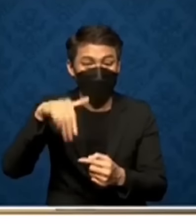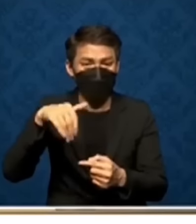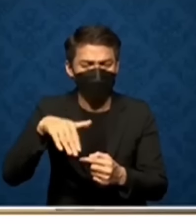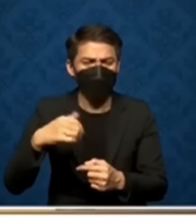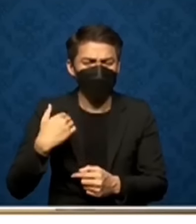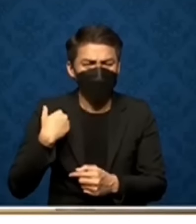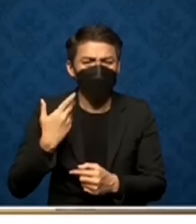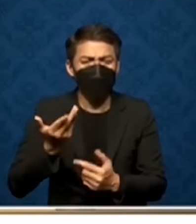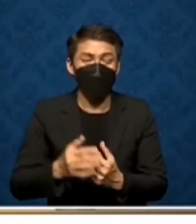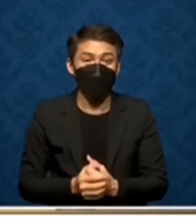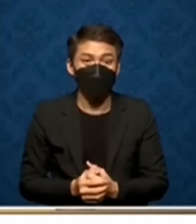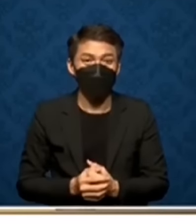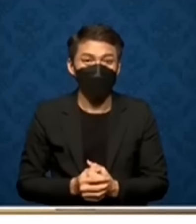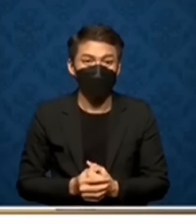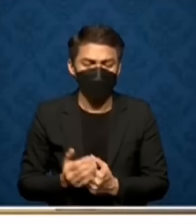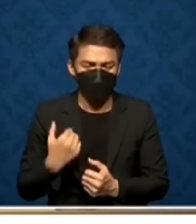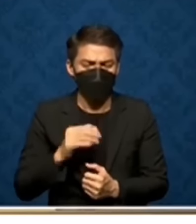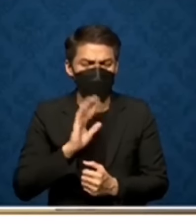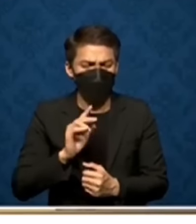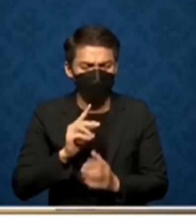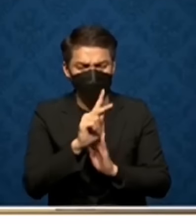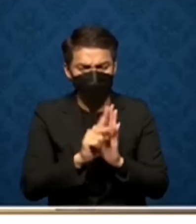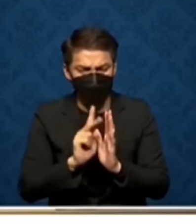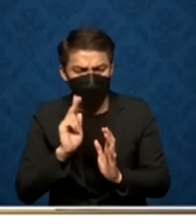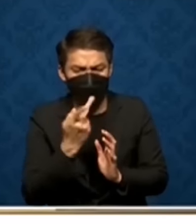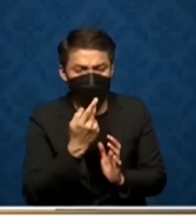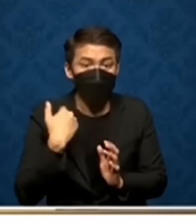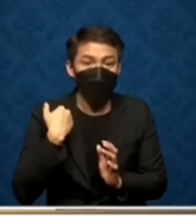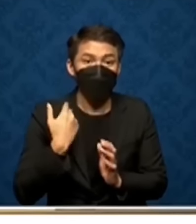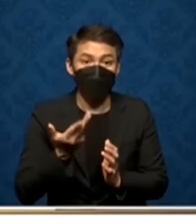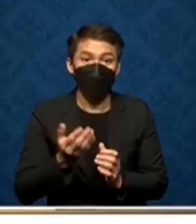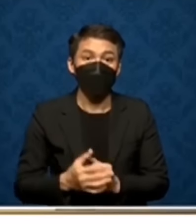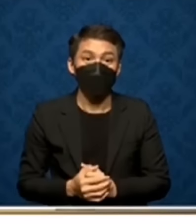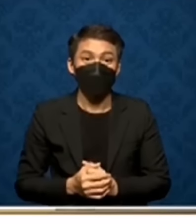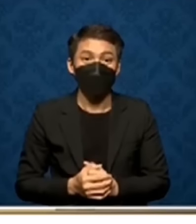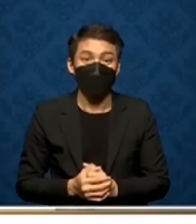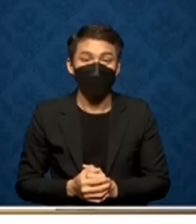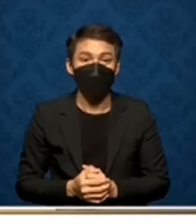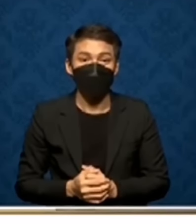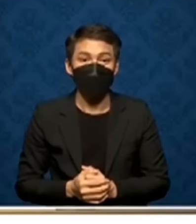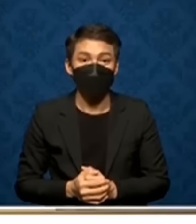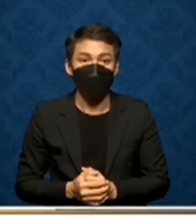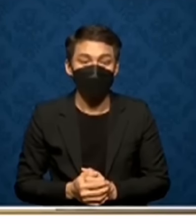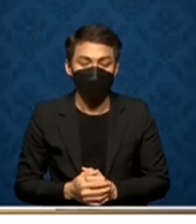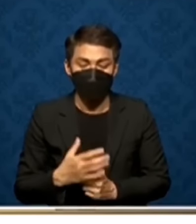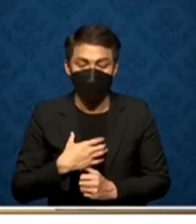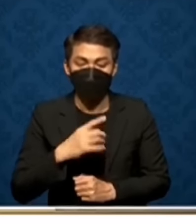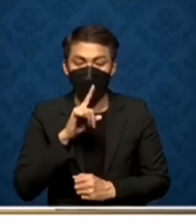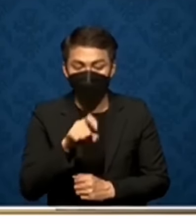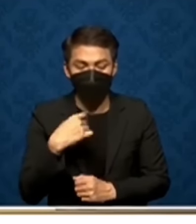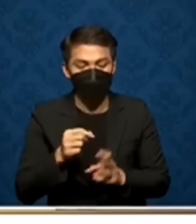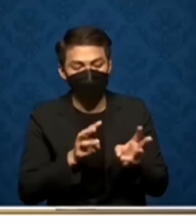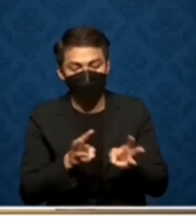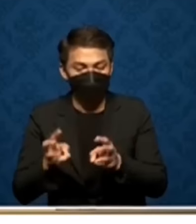ยเหรอมีศรีถนนชัยในการตีกฎหมายอย่างนี้ด้วยเหรอครับนะผมไม่ทราบว่ามีวิธีคิดยังไ